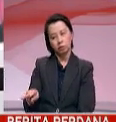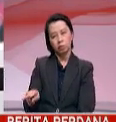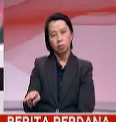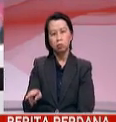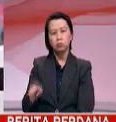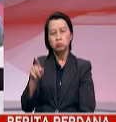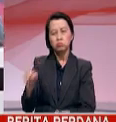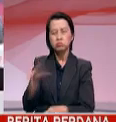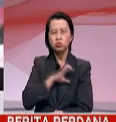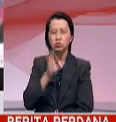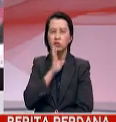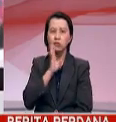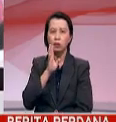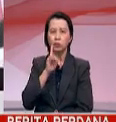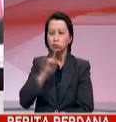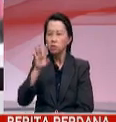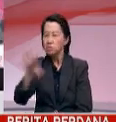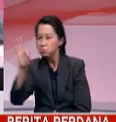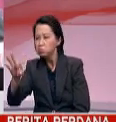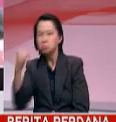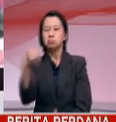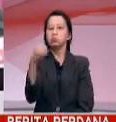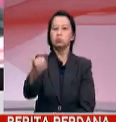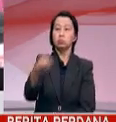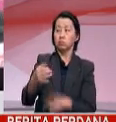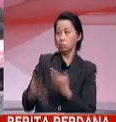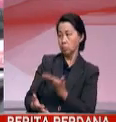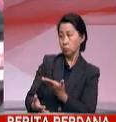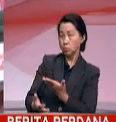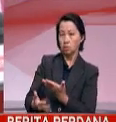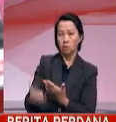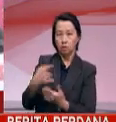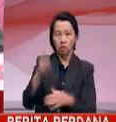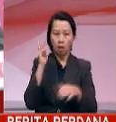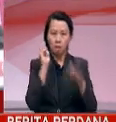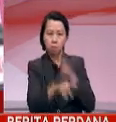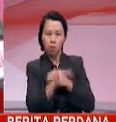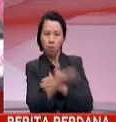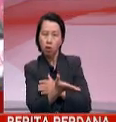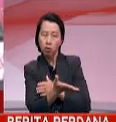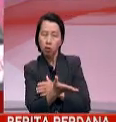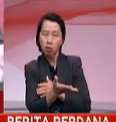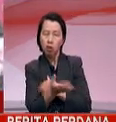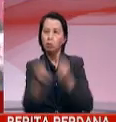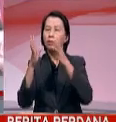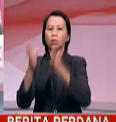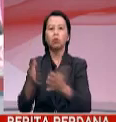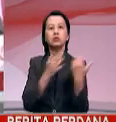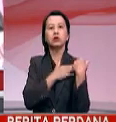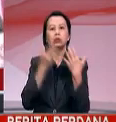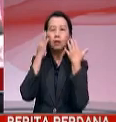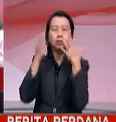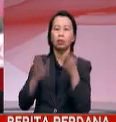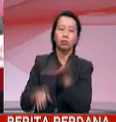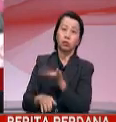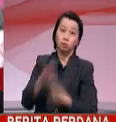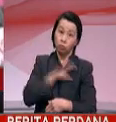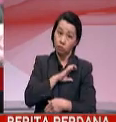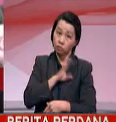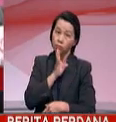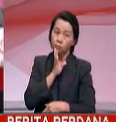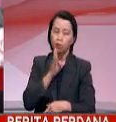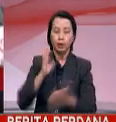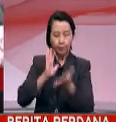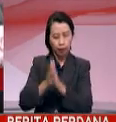tidak dapat mengesan siapa yang culprit dia, apa orang yang itu bertanggungjawab. So kita